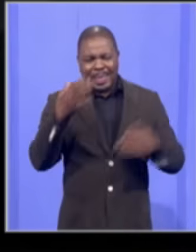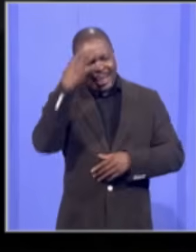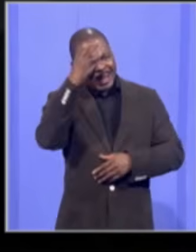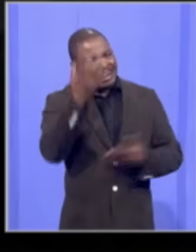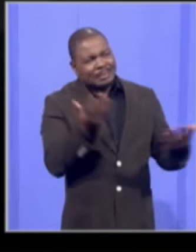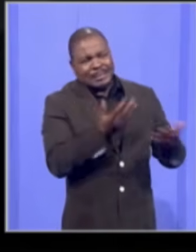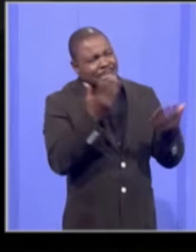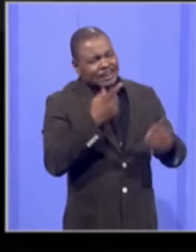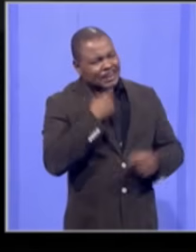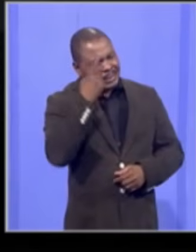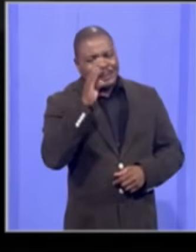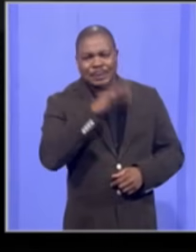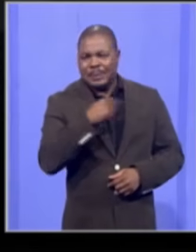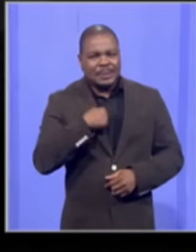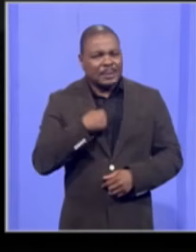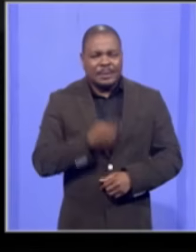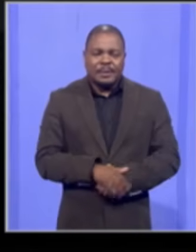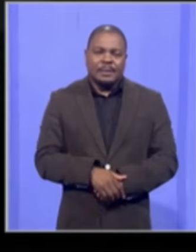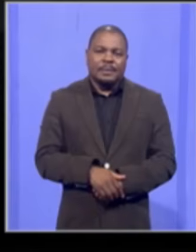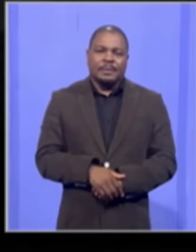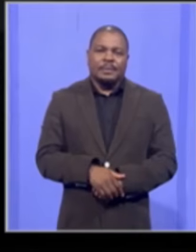rona.